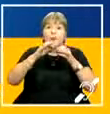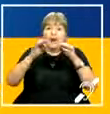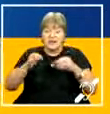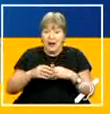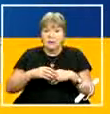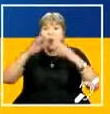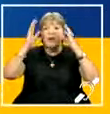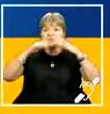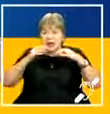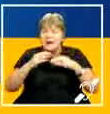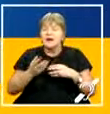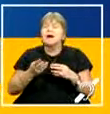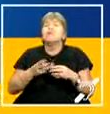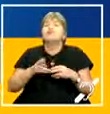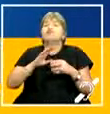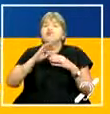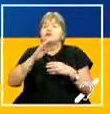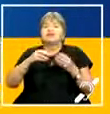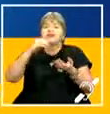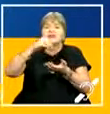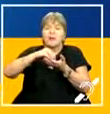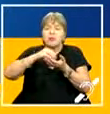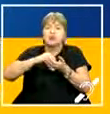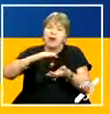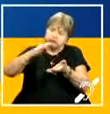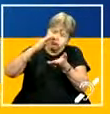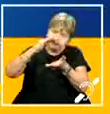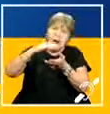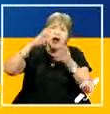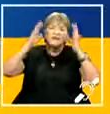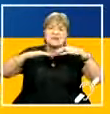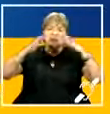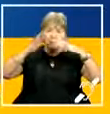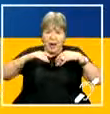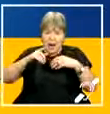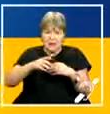va ninge consistent și se va depune strat de zăpadă consistent.